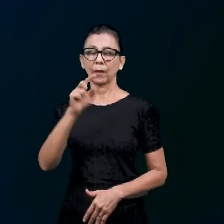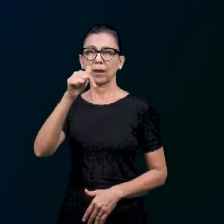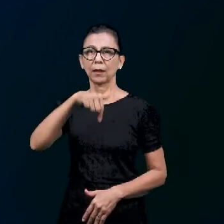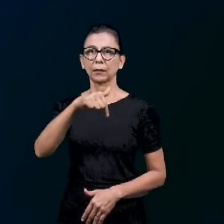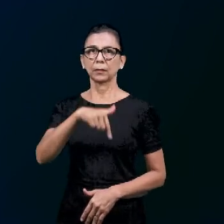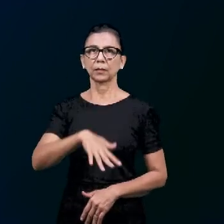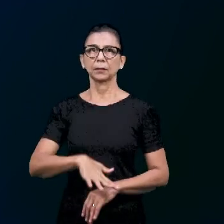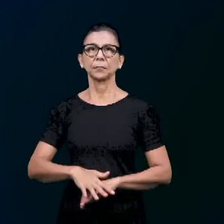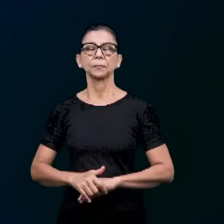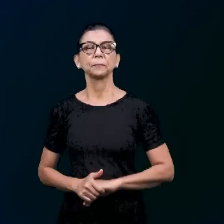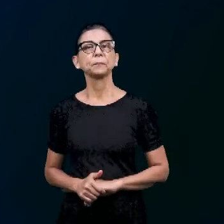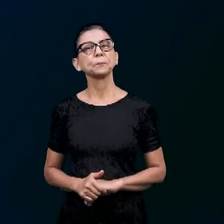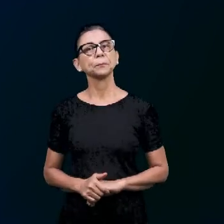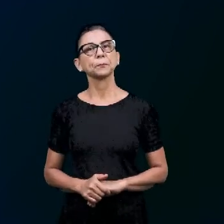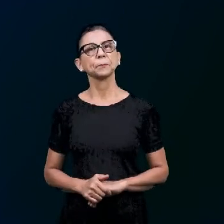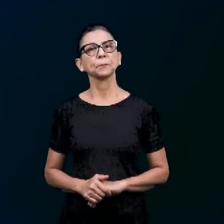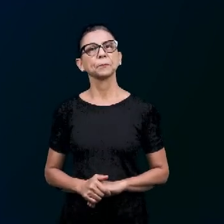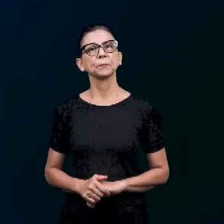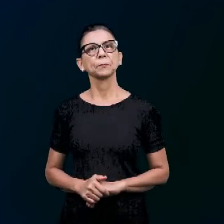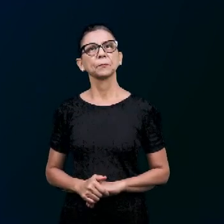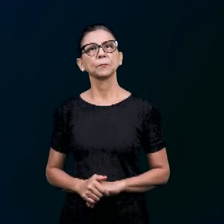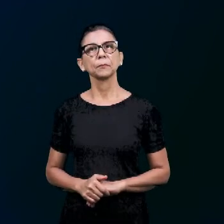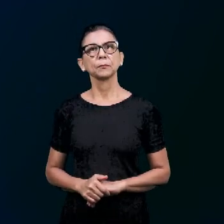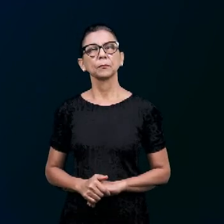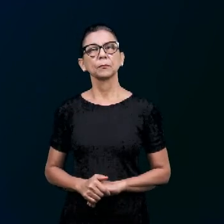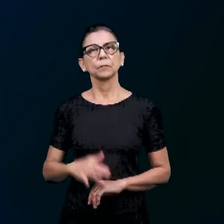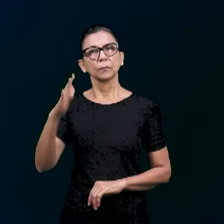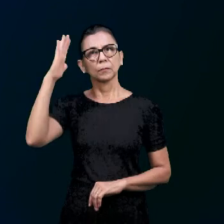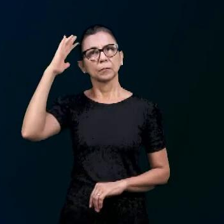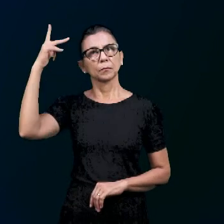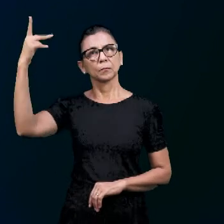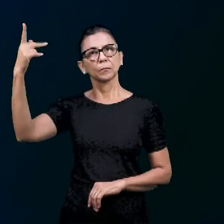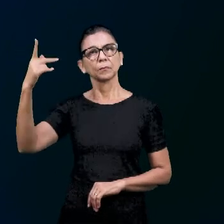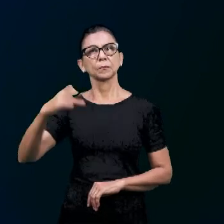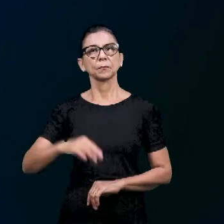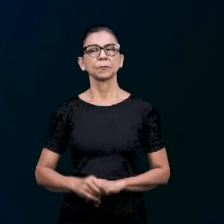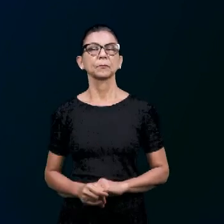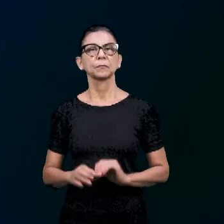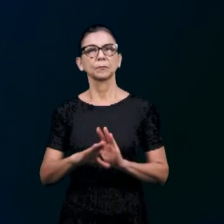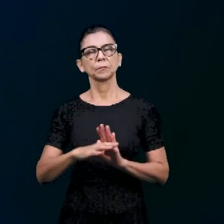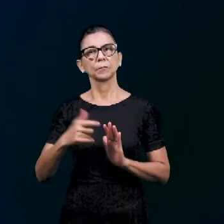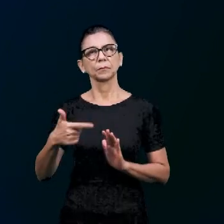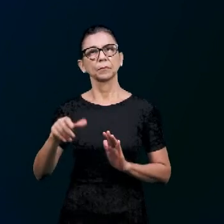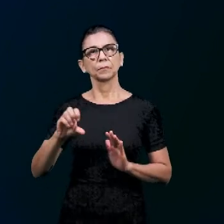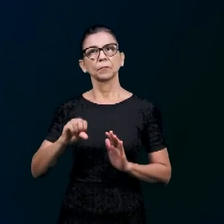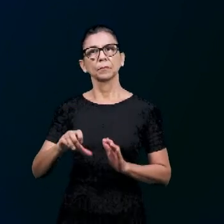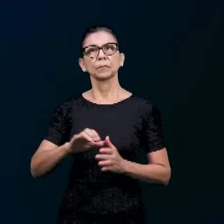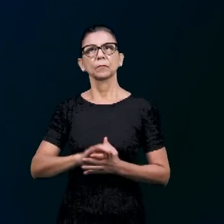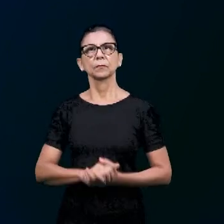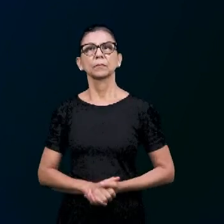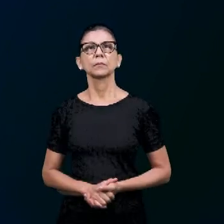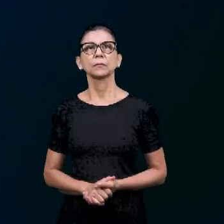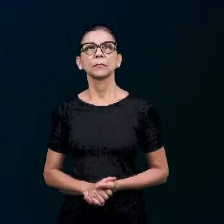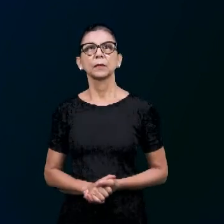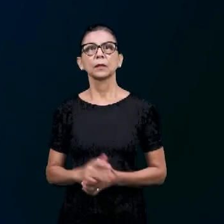Donc la corruption, elle est détruite. Et en Proverbe 29:18, il dit « S'il n'y a pas de prophétie, le